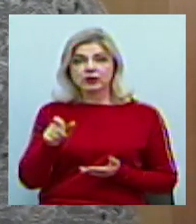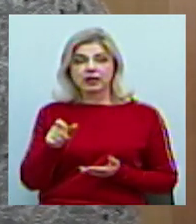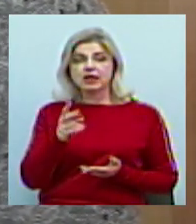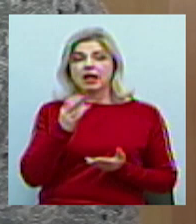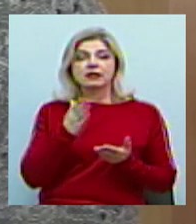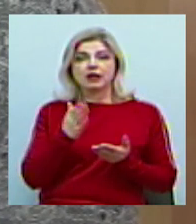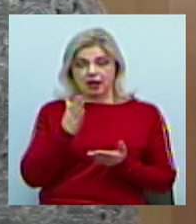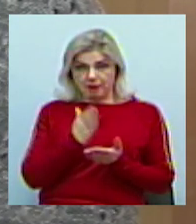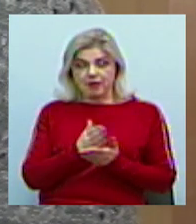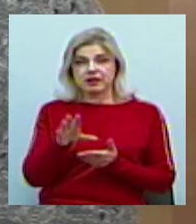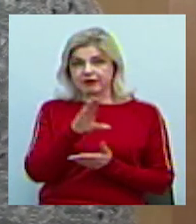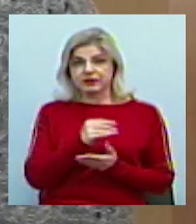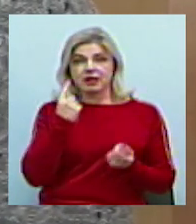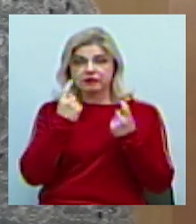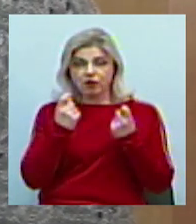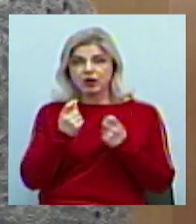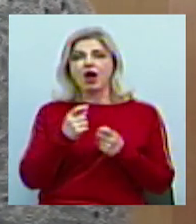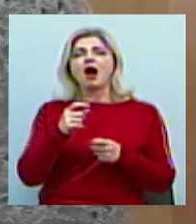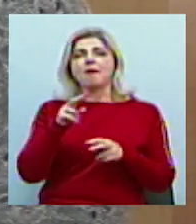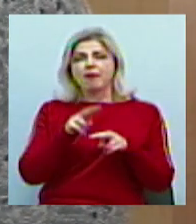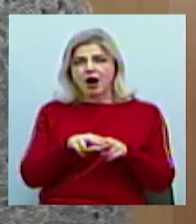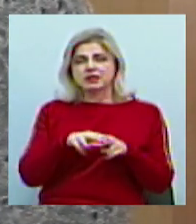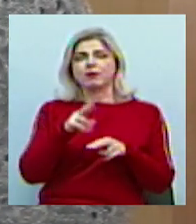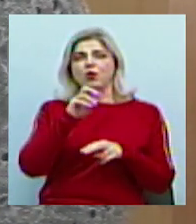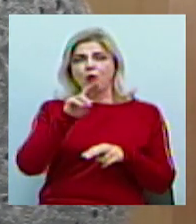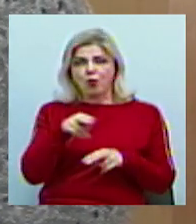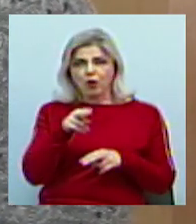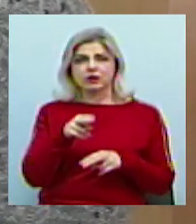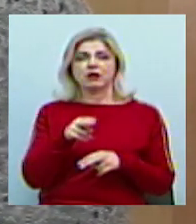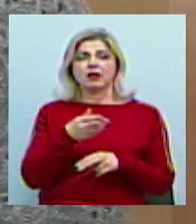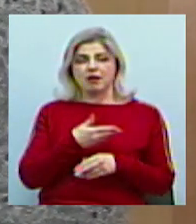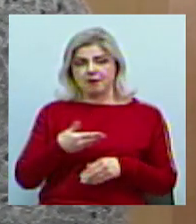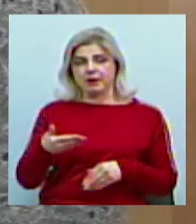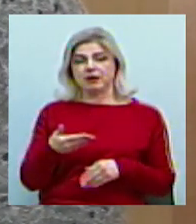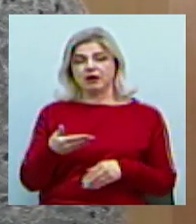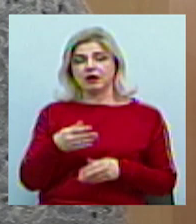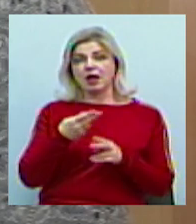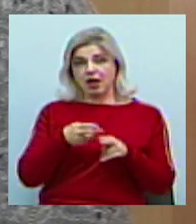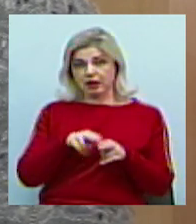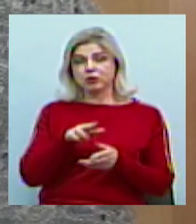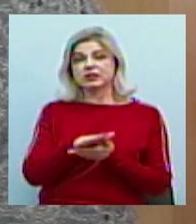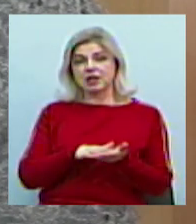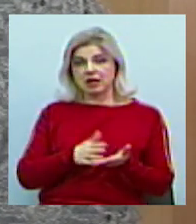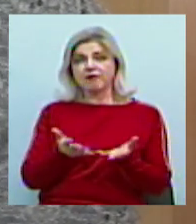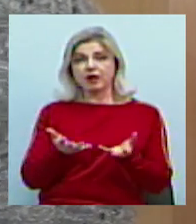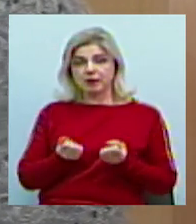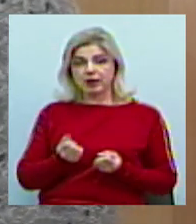собі всі дані, серію номер паспорта, ідентифікаційний код, ми всю заяву та декларацію набираємо в електронному